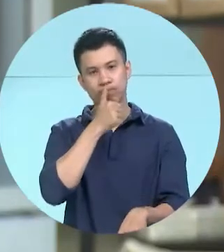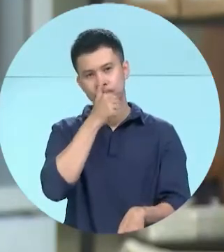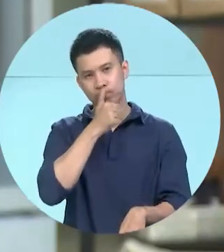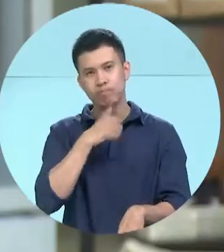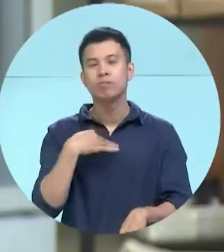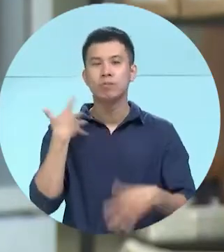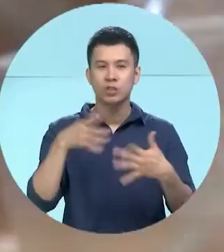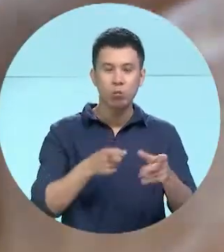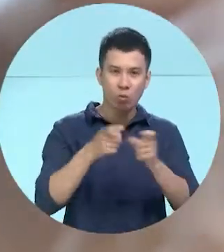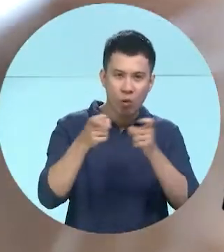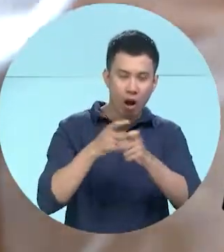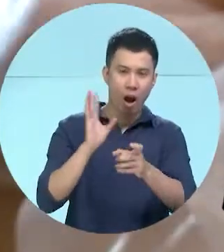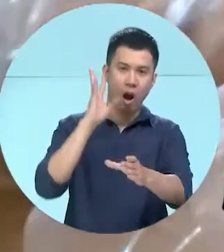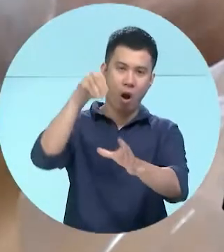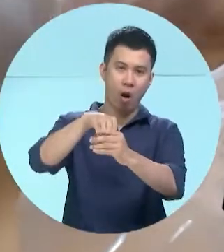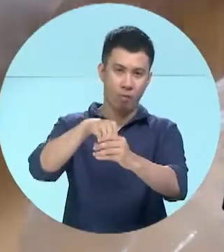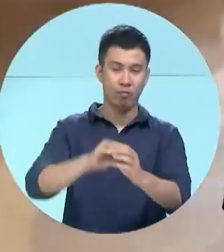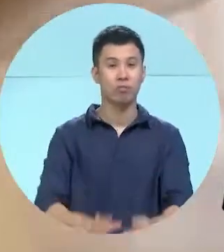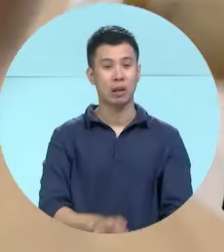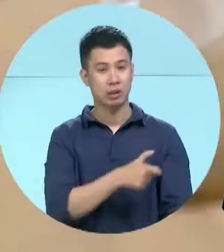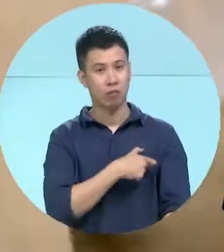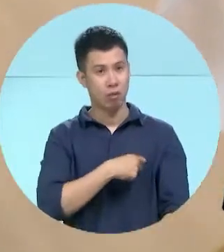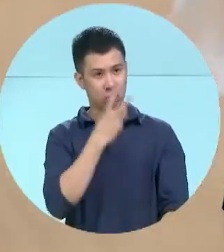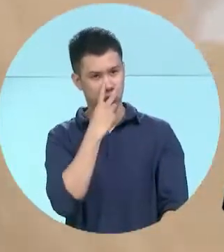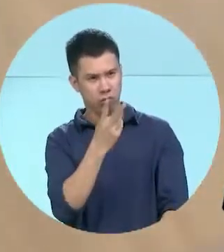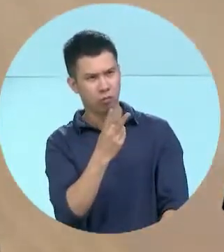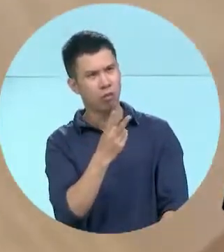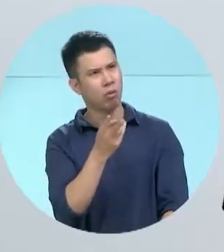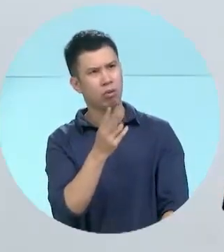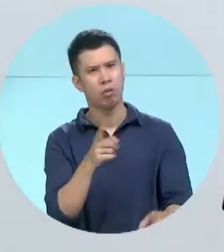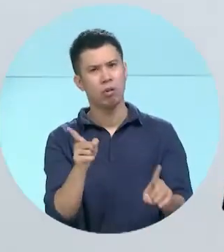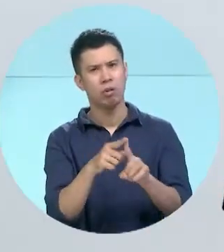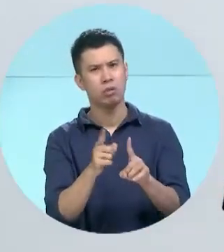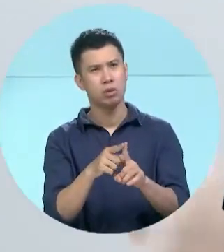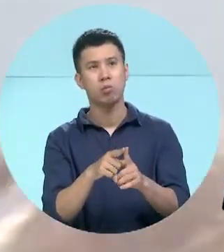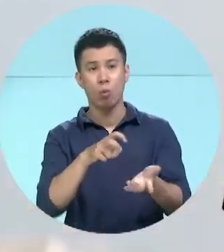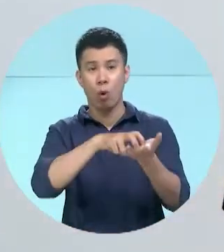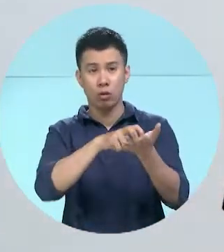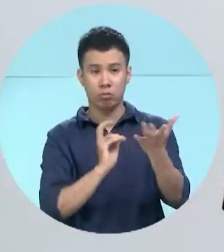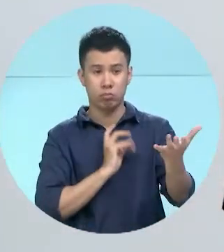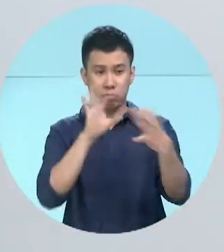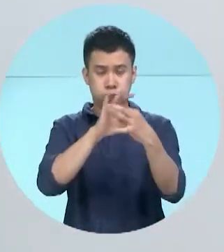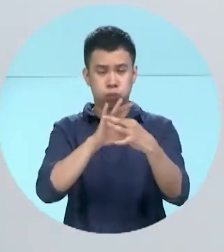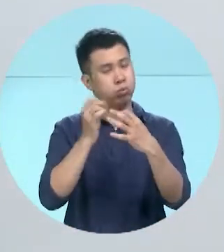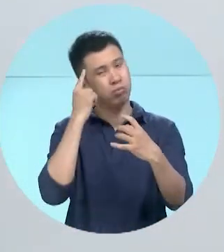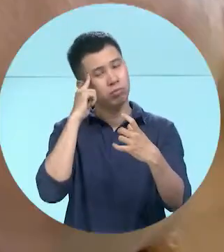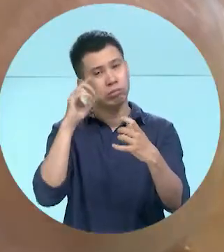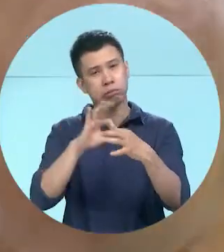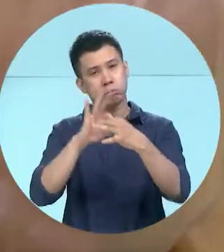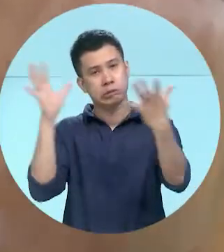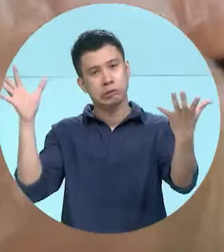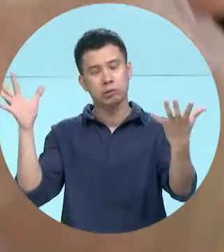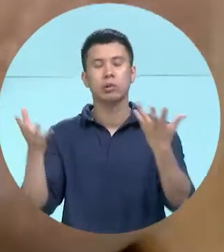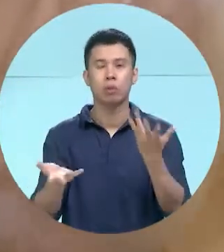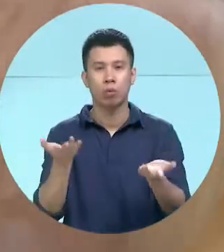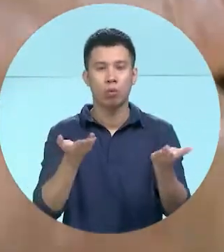making a contribution. We understand that our staff, they don't have expertise in working with people with disabilities. So we,